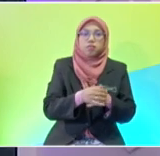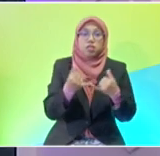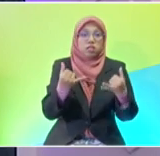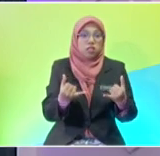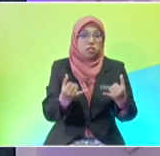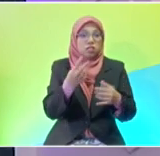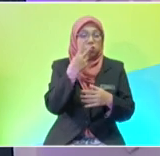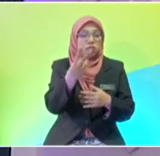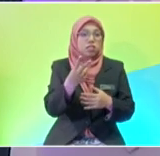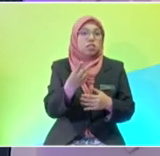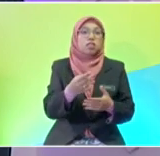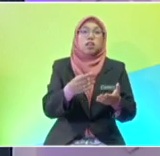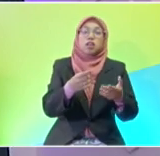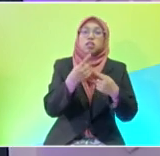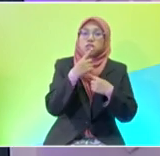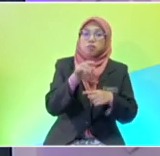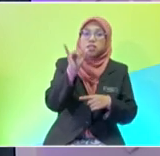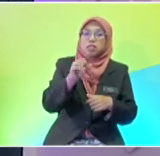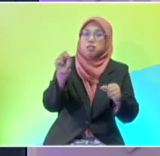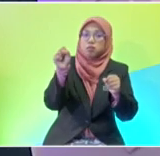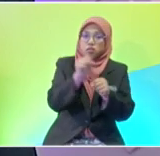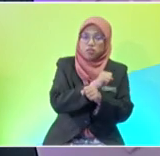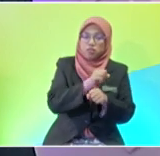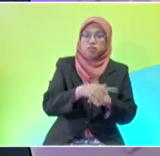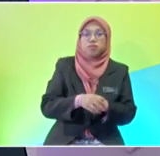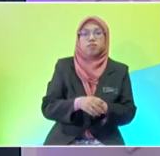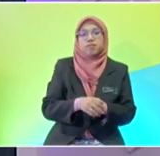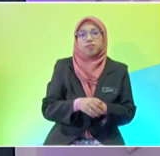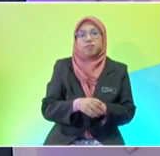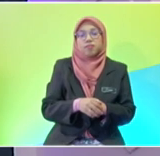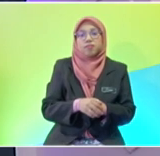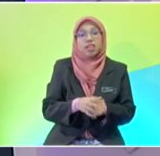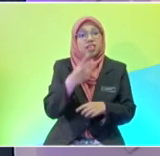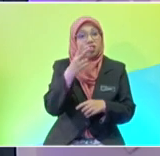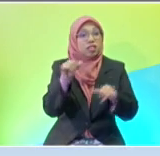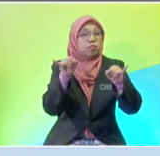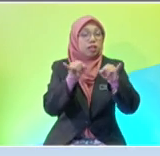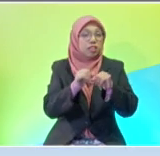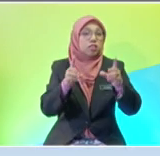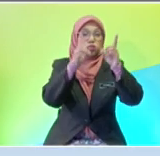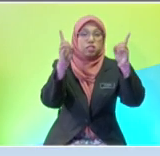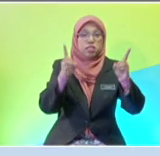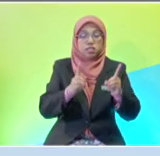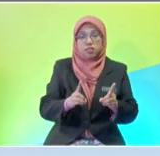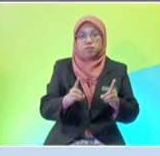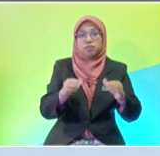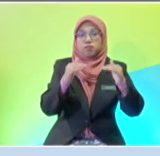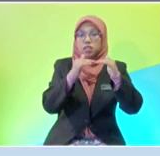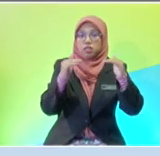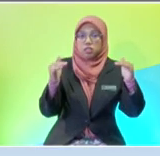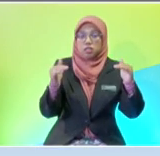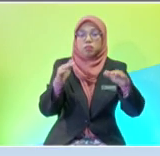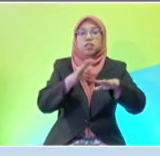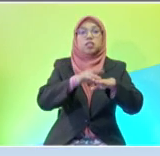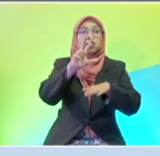yang sempurna kita ada mengandung gatal Selaras Oke Pada 31